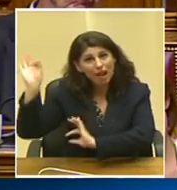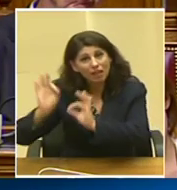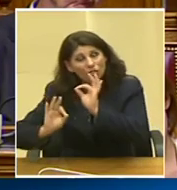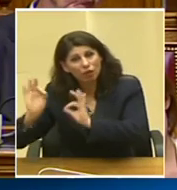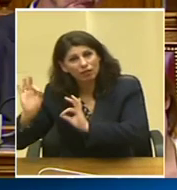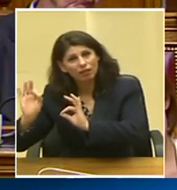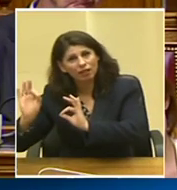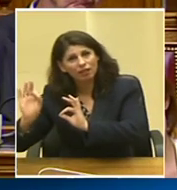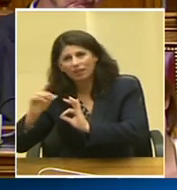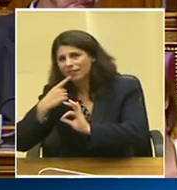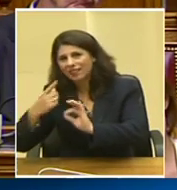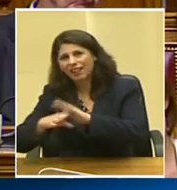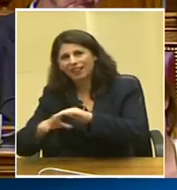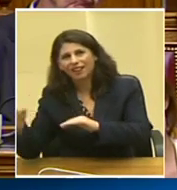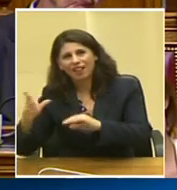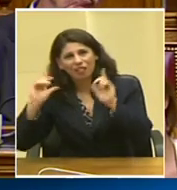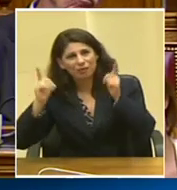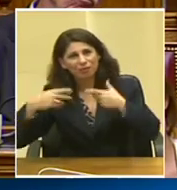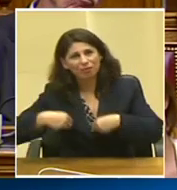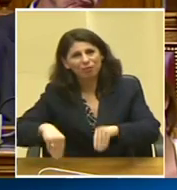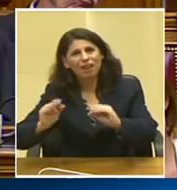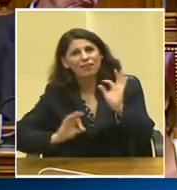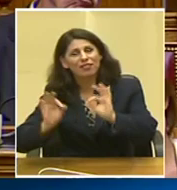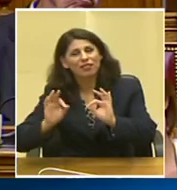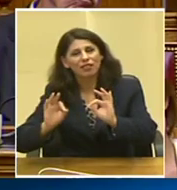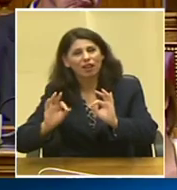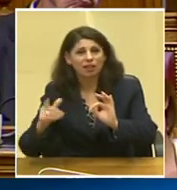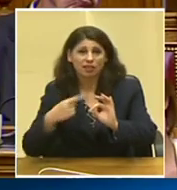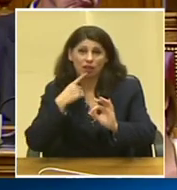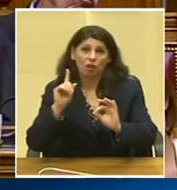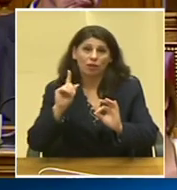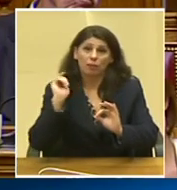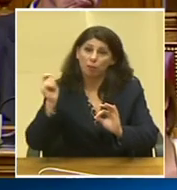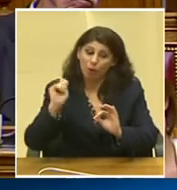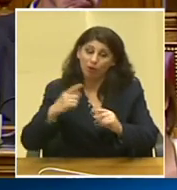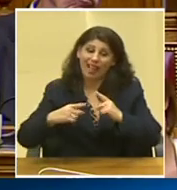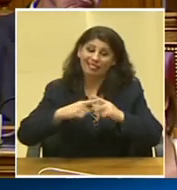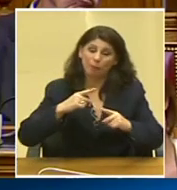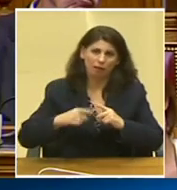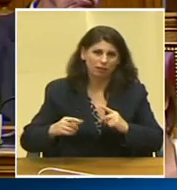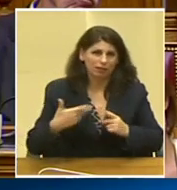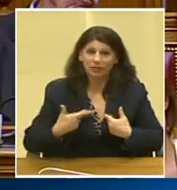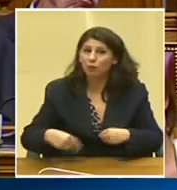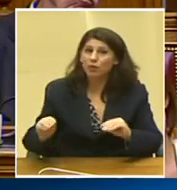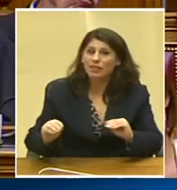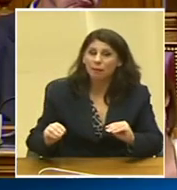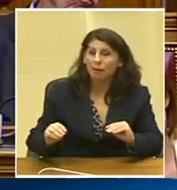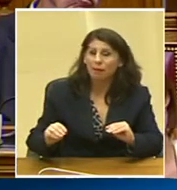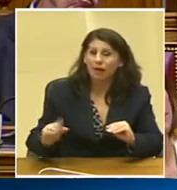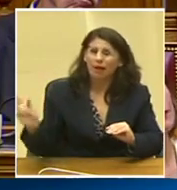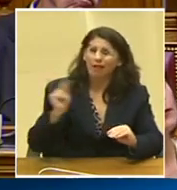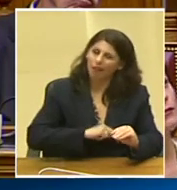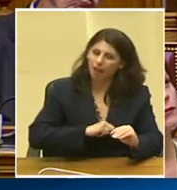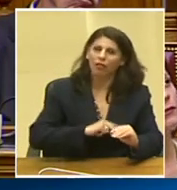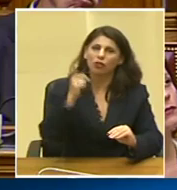Τι λένε οι ακροδεξοί, η Δημοκρατία πουλάει τη Μακεδονία. Εσείς λέτε, όχι, οι πολιτικοί μας αντίπαλοι. Γιατί την πουλήσαμε? Για να κερδίσουμε